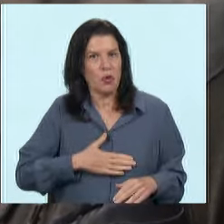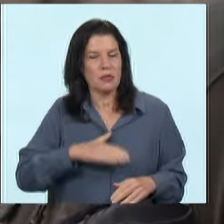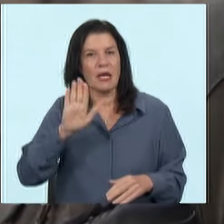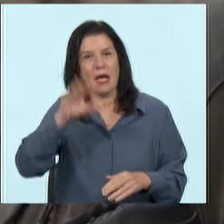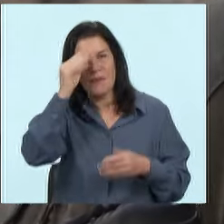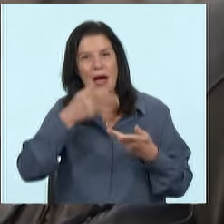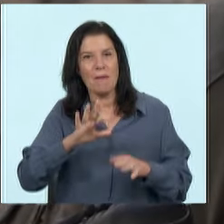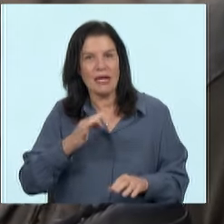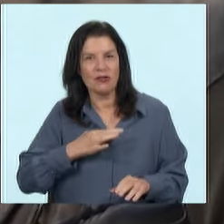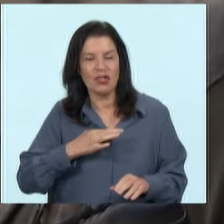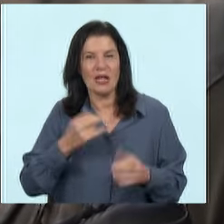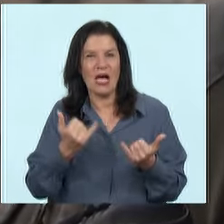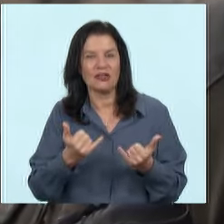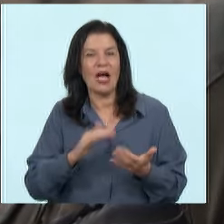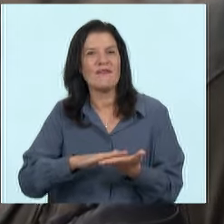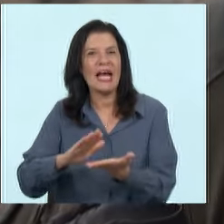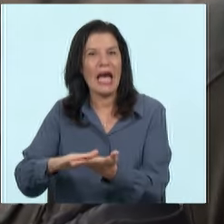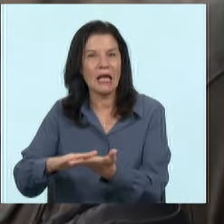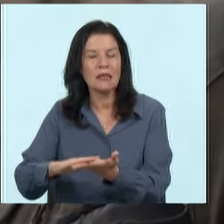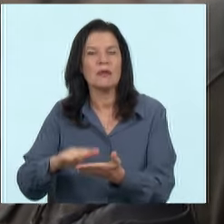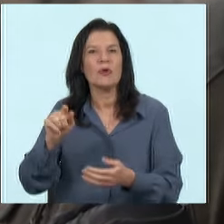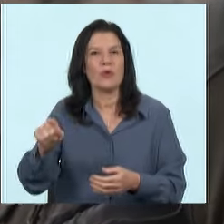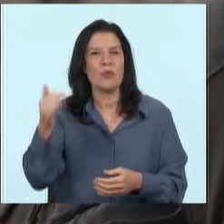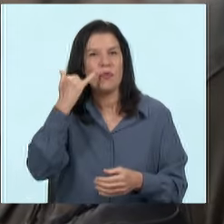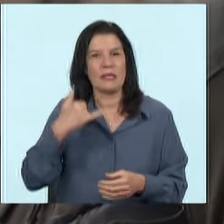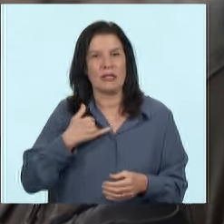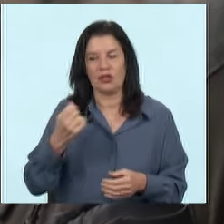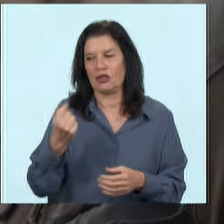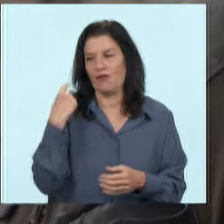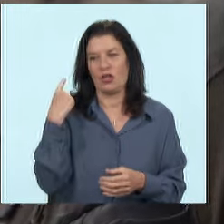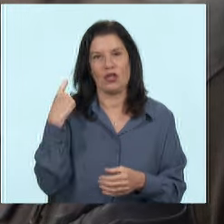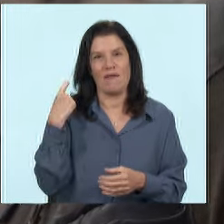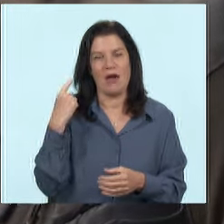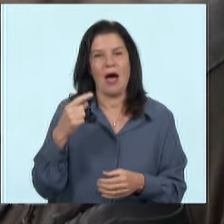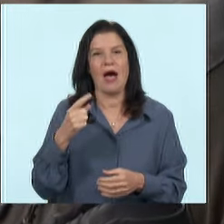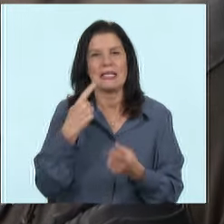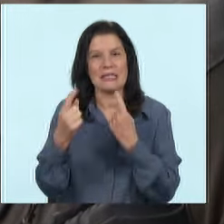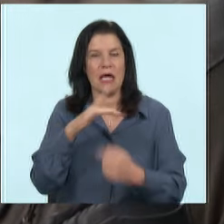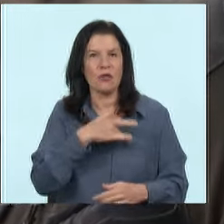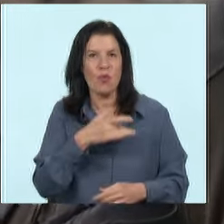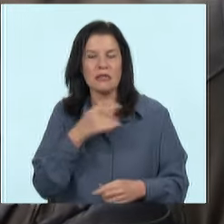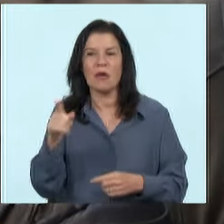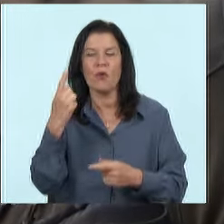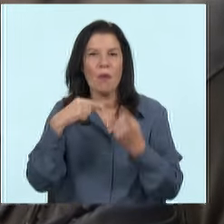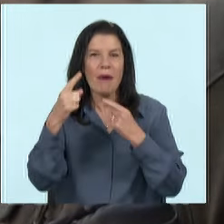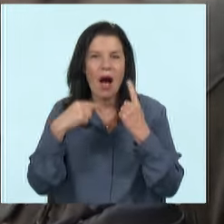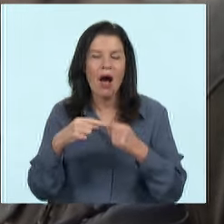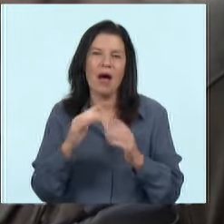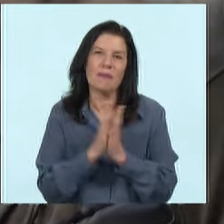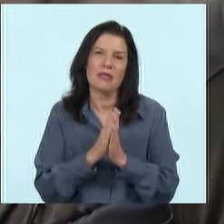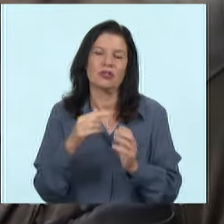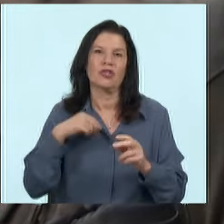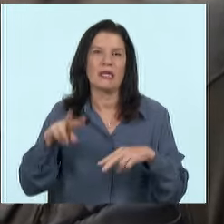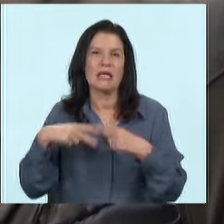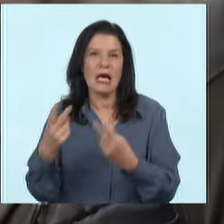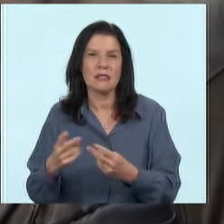לגן השנה והתקשר אליי שבוע שעבר ובשיחת וואטסאפ בכה ואמר לי, אבא אתה לא חוזר, אני מתגעגע. ונולד לך ילד במלחמה. זה קשה,